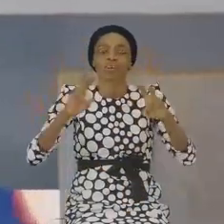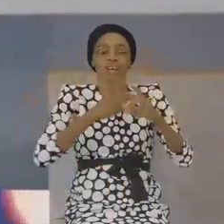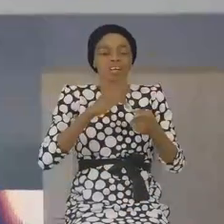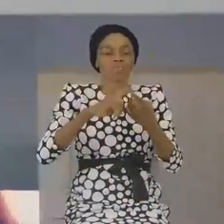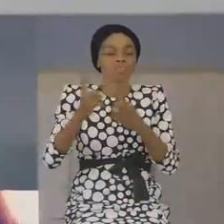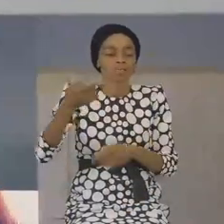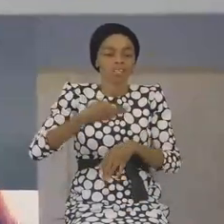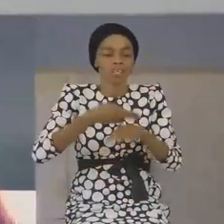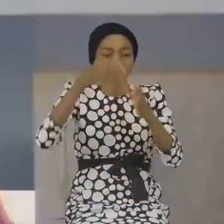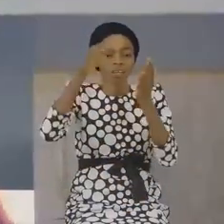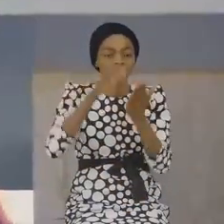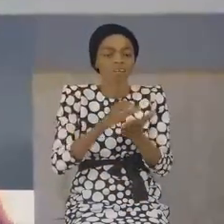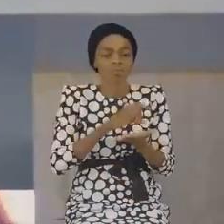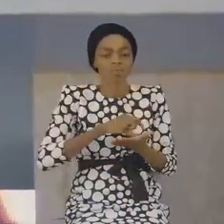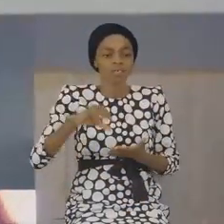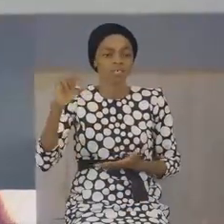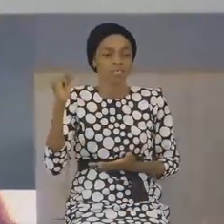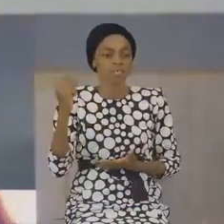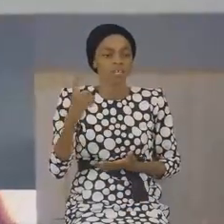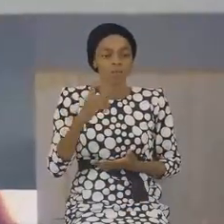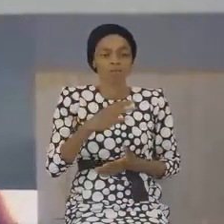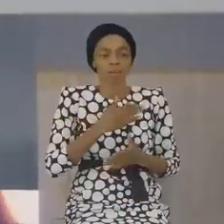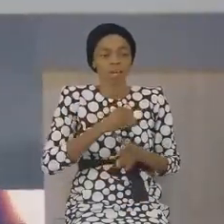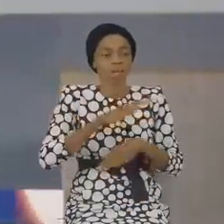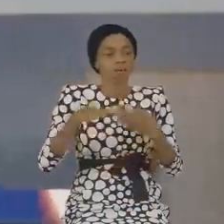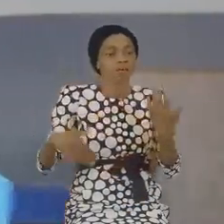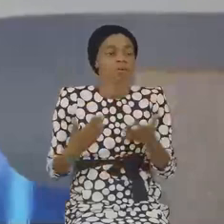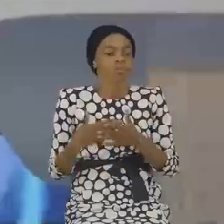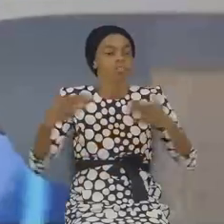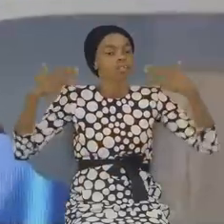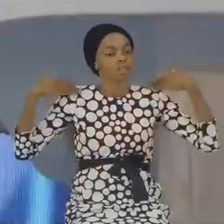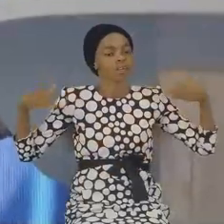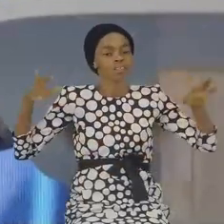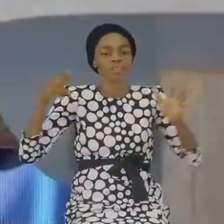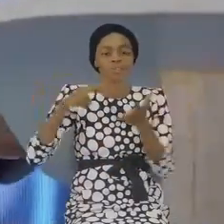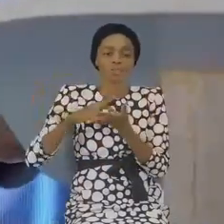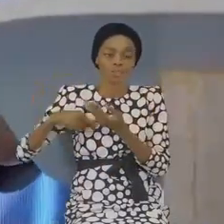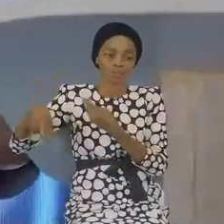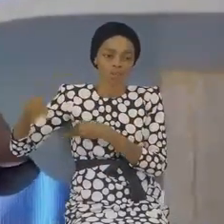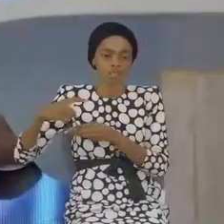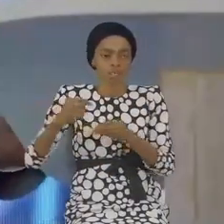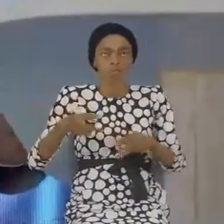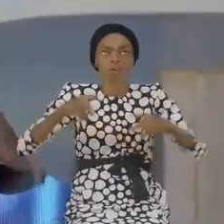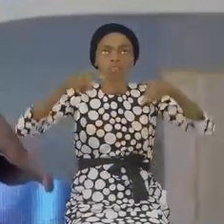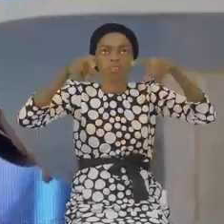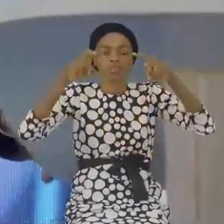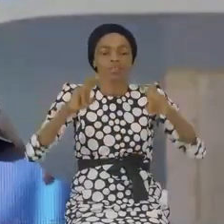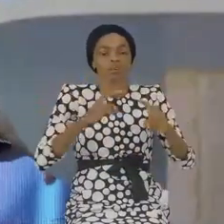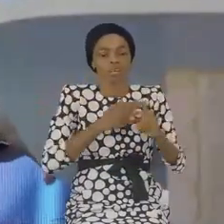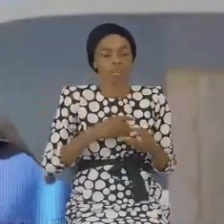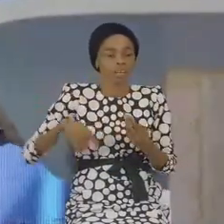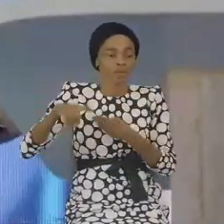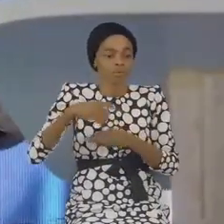Verset 11, « Et tous les anges se tenaient autour du trône, et des vieillards, et des quatre êtres vivants, et